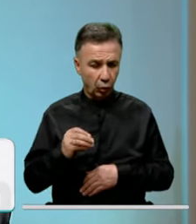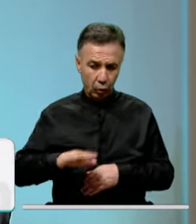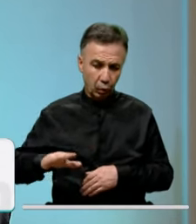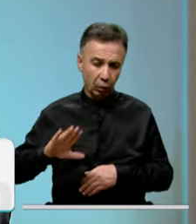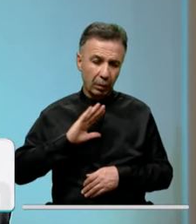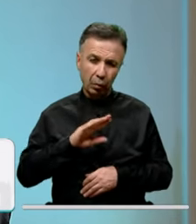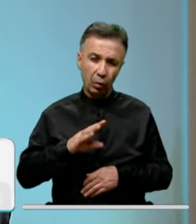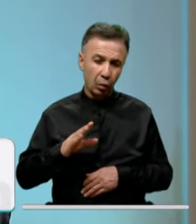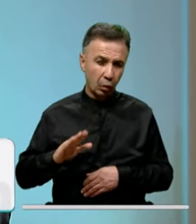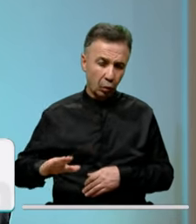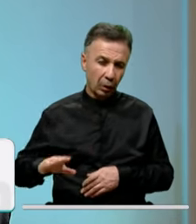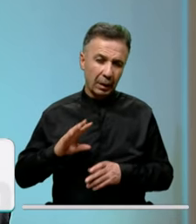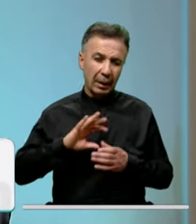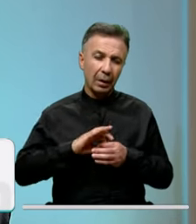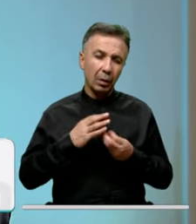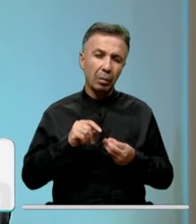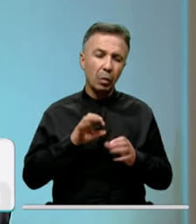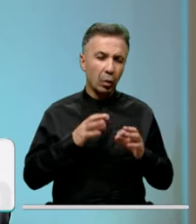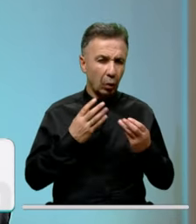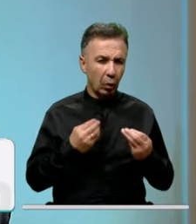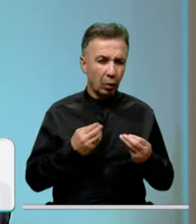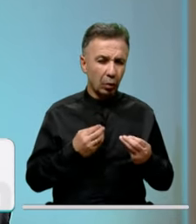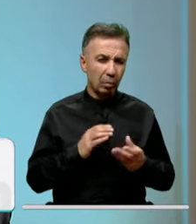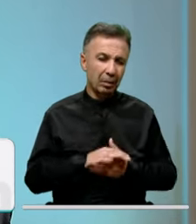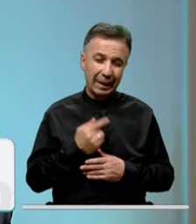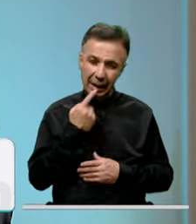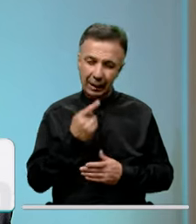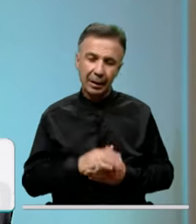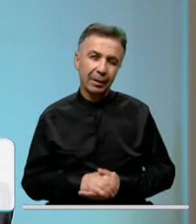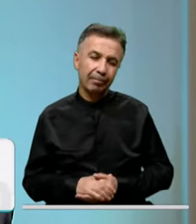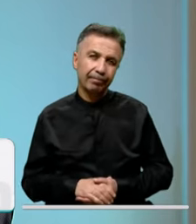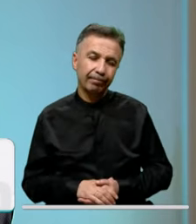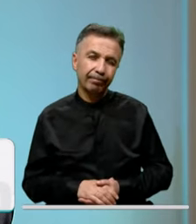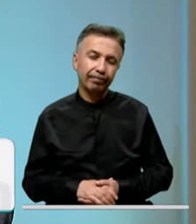yavrumla ilgili olarak bu şöyle şöyle olur dediler.